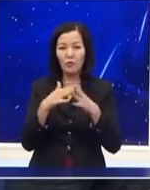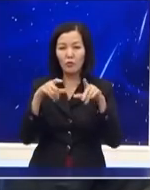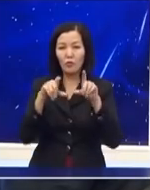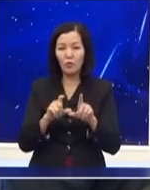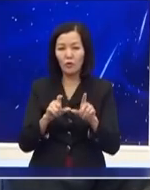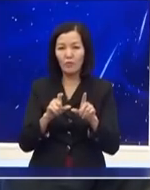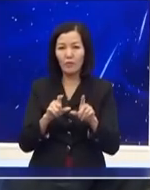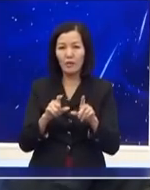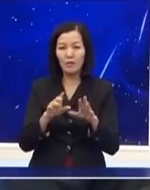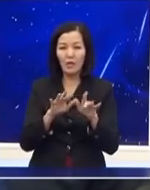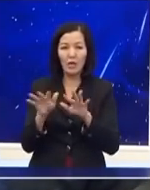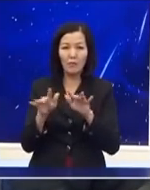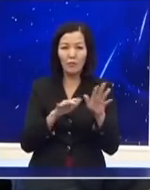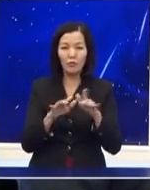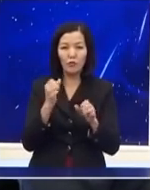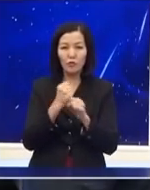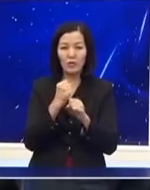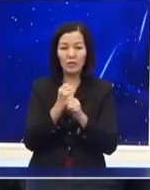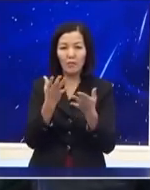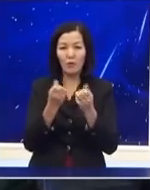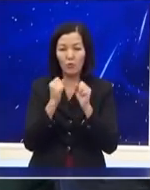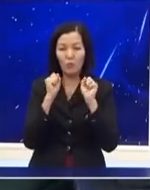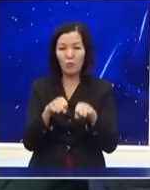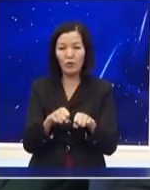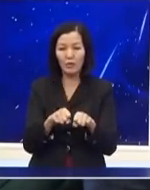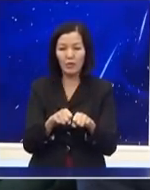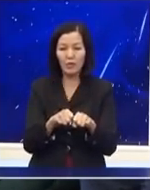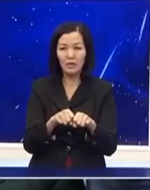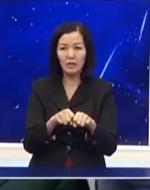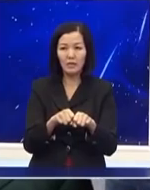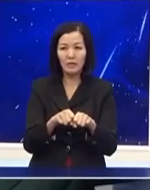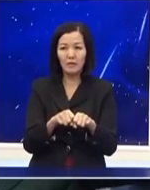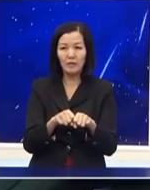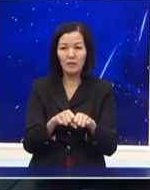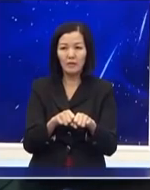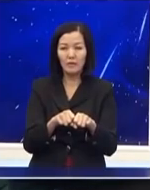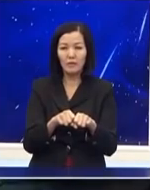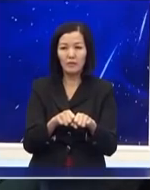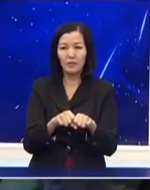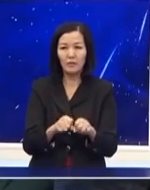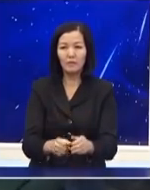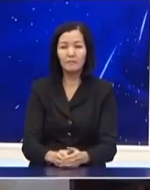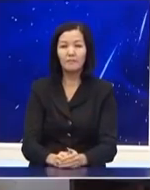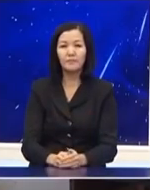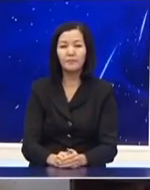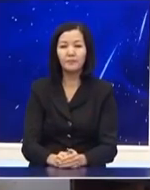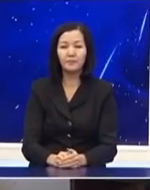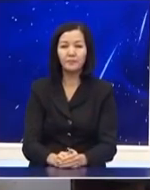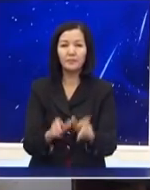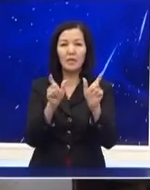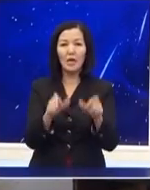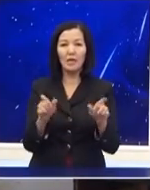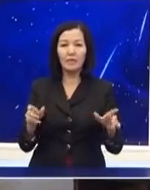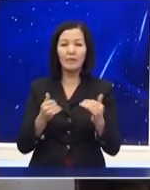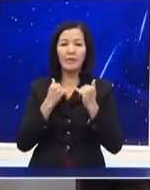отырып, компьютермен ұсыныс жасап, соның бәрін сіздерге үйлеріңізге, компьютерлеріңізге жіберіп отыр. Азаматтарға